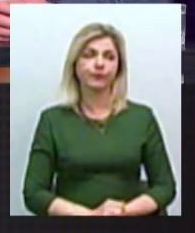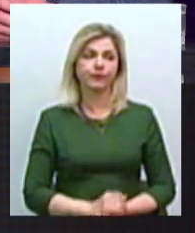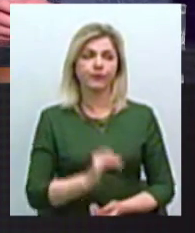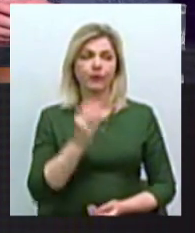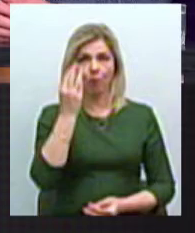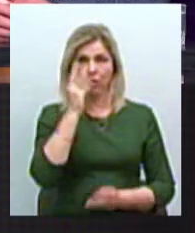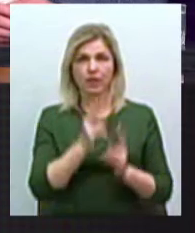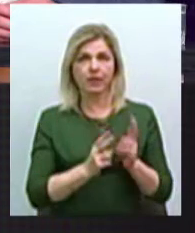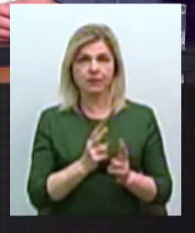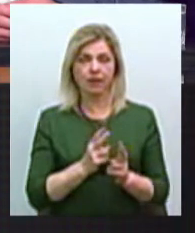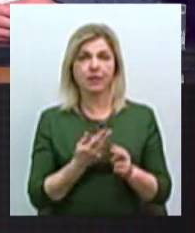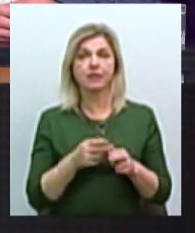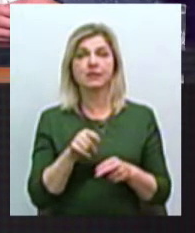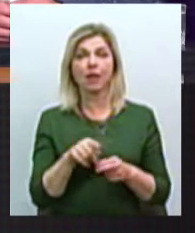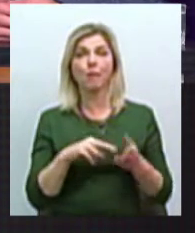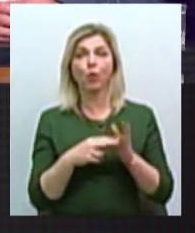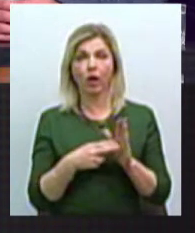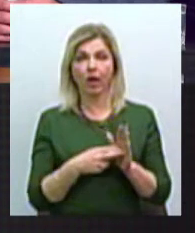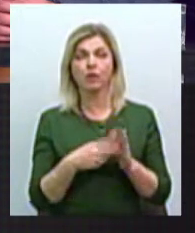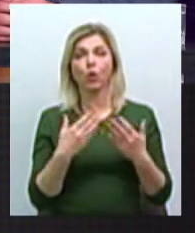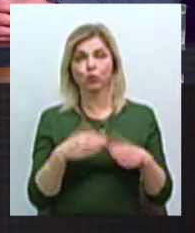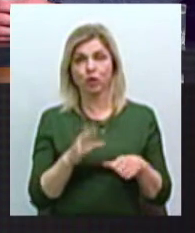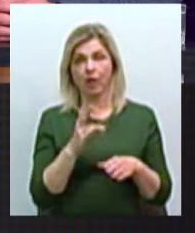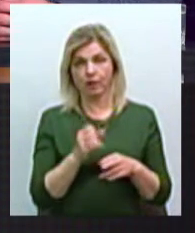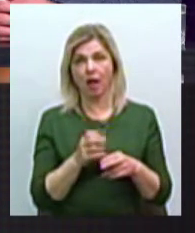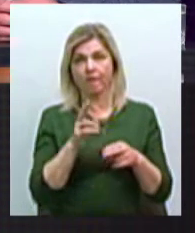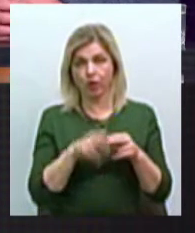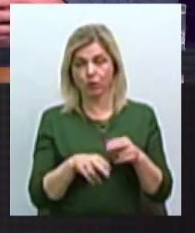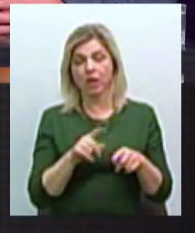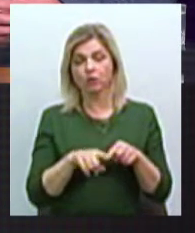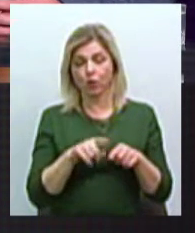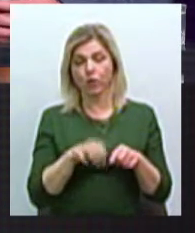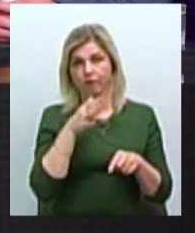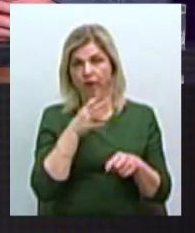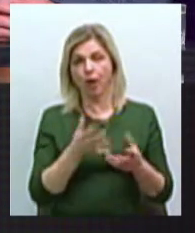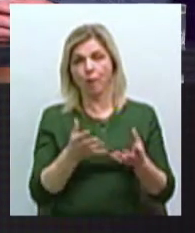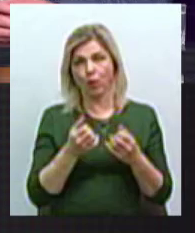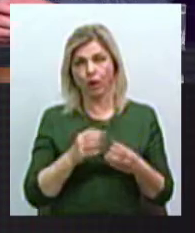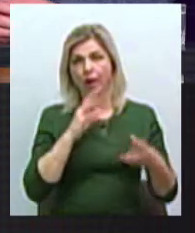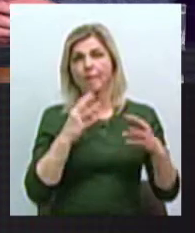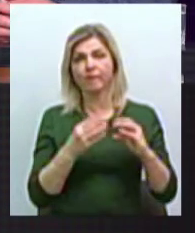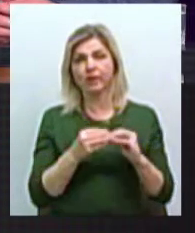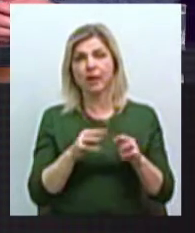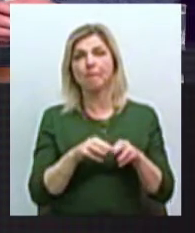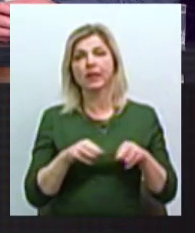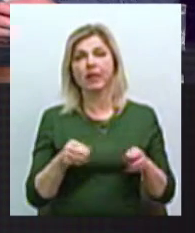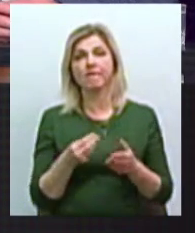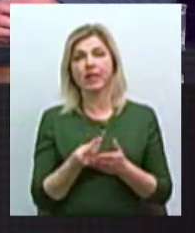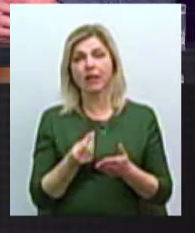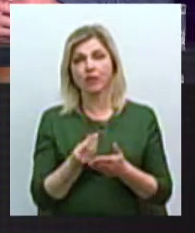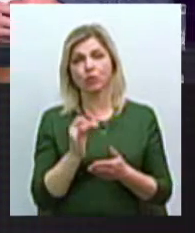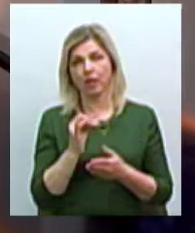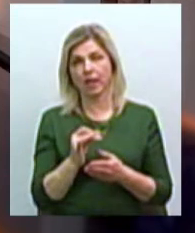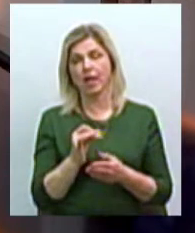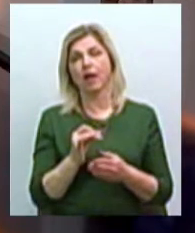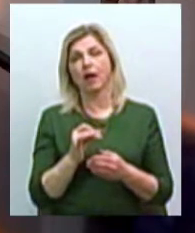модернізації. Цей проєкт вже на виході і сподіваємося найближчим часом отримати позитивний висновок Мінфіну та пройти сесію міської